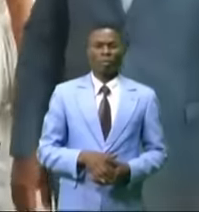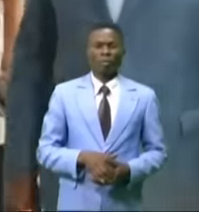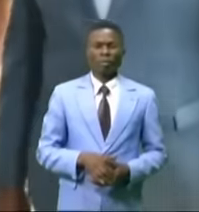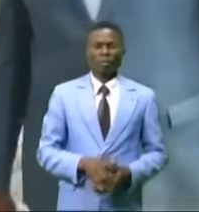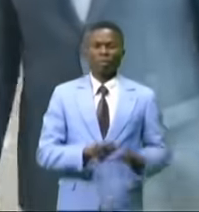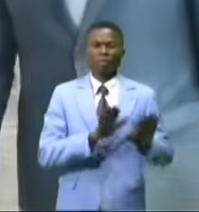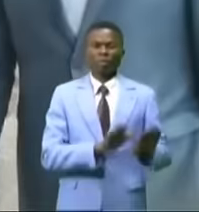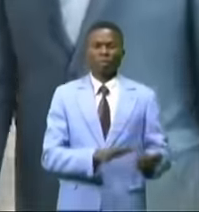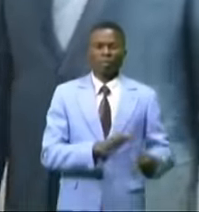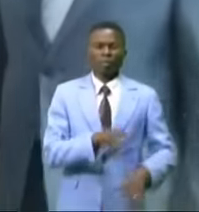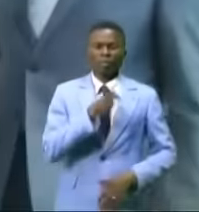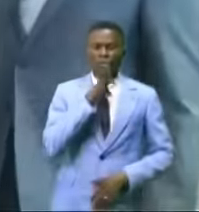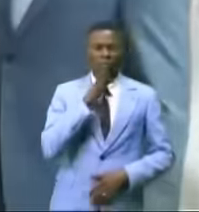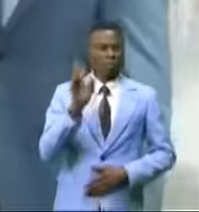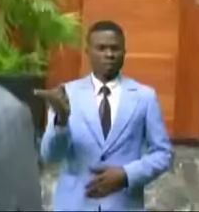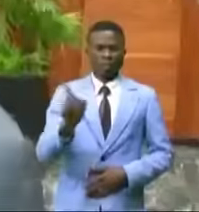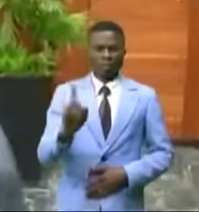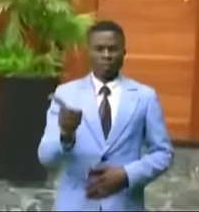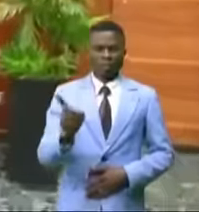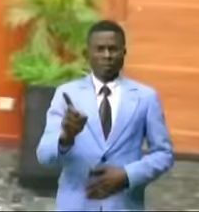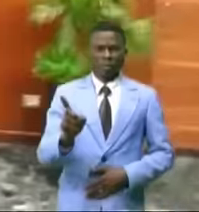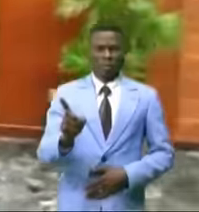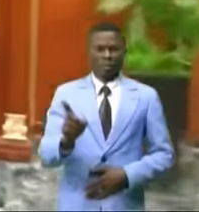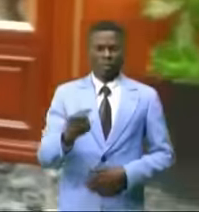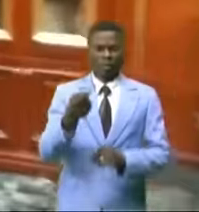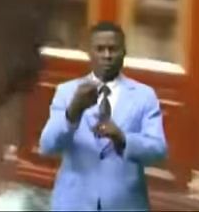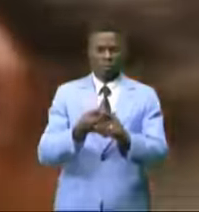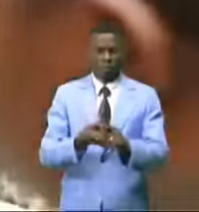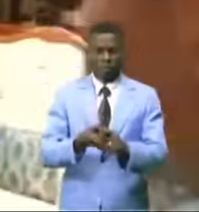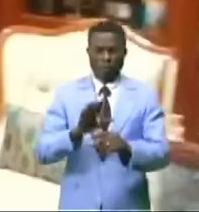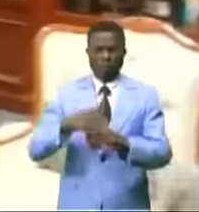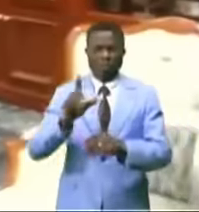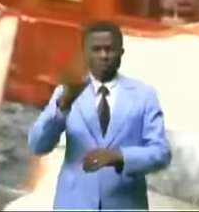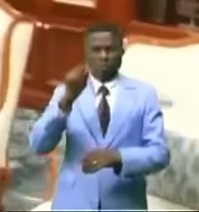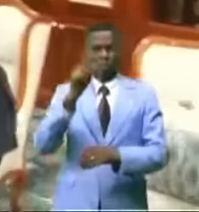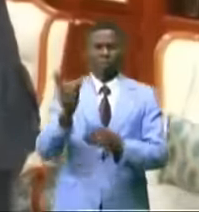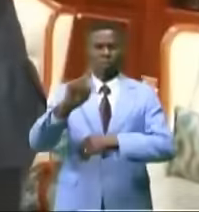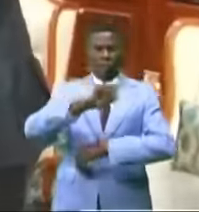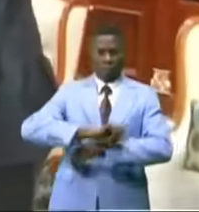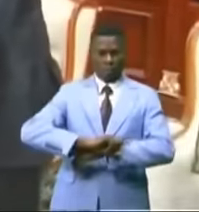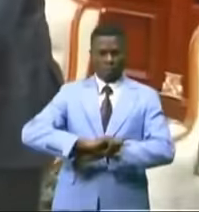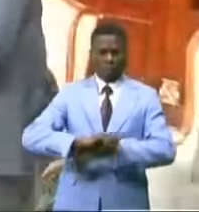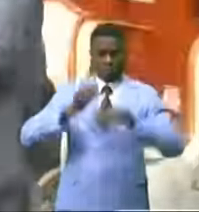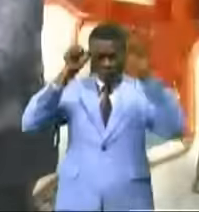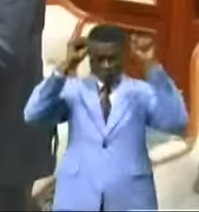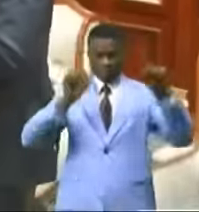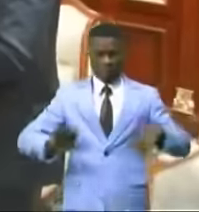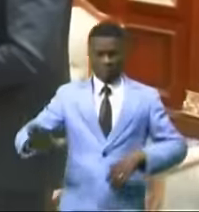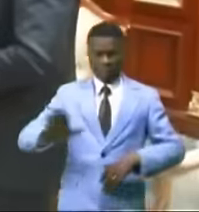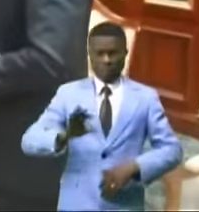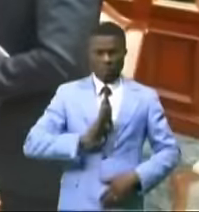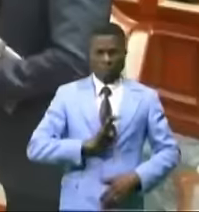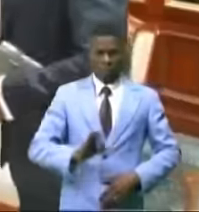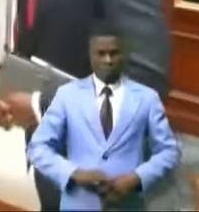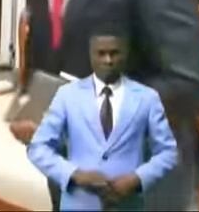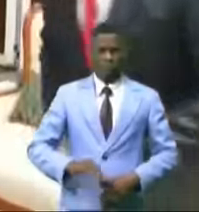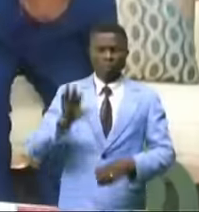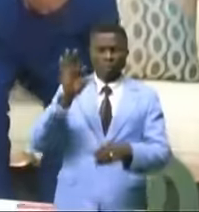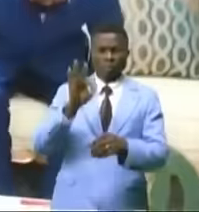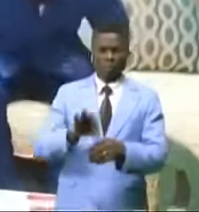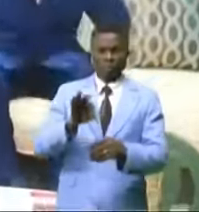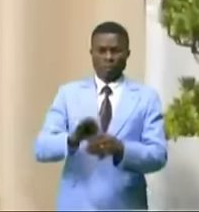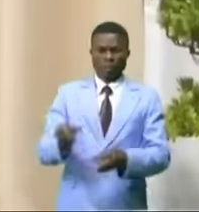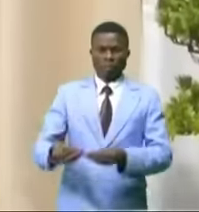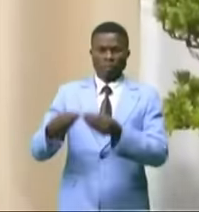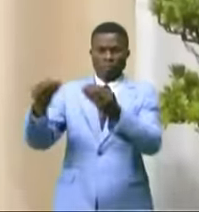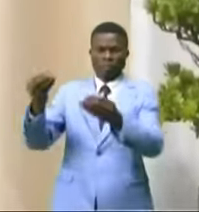L'attente n'aura pas été de longue durée. Moins de 20 jours après son investiture, le président de la République réélu vient de confier